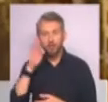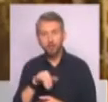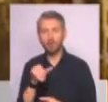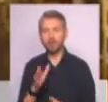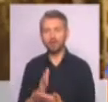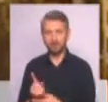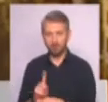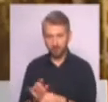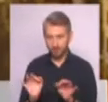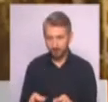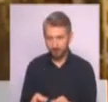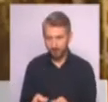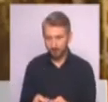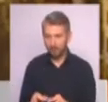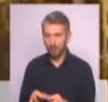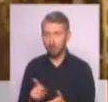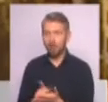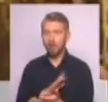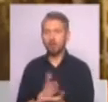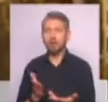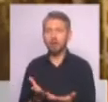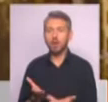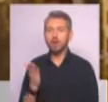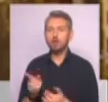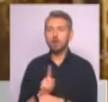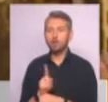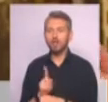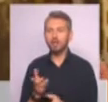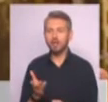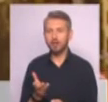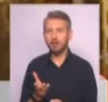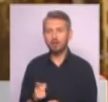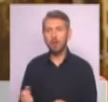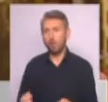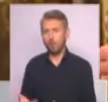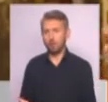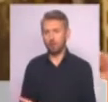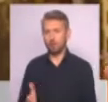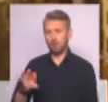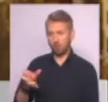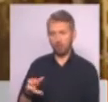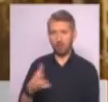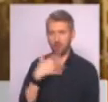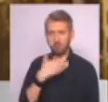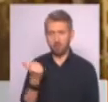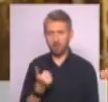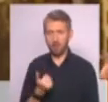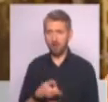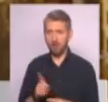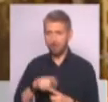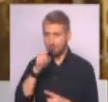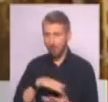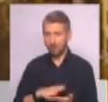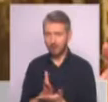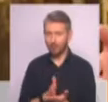певні нормативи, да, які вона повинна бути. Якщо нормативи ці, вона холодна, це ж неналежна якість послуг. Яким